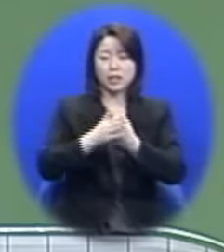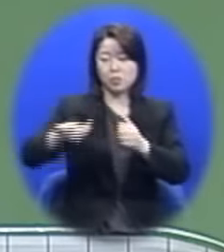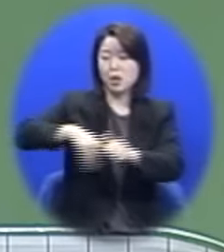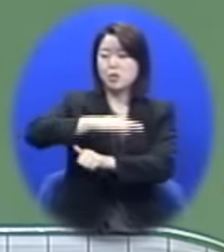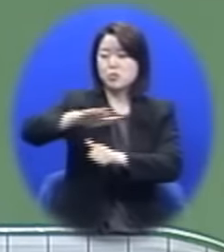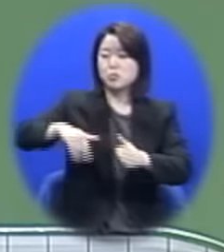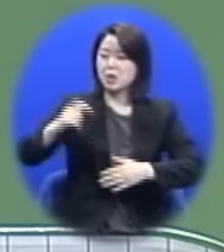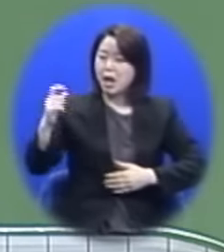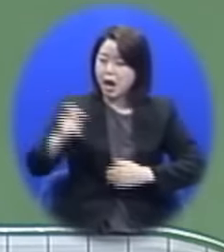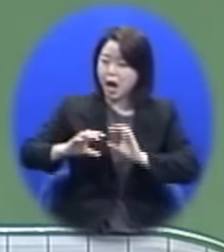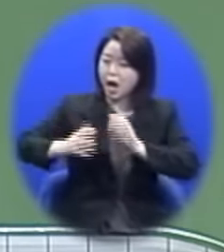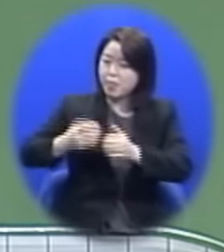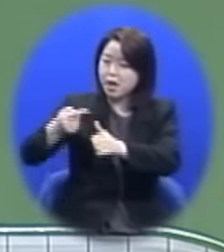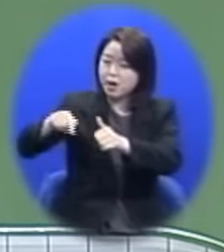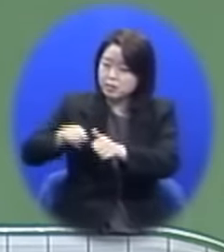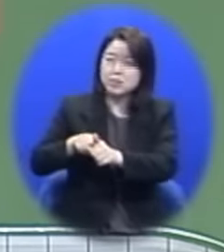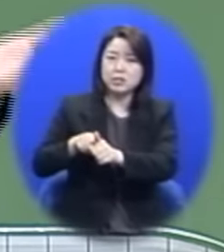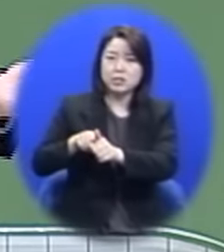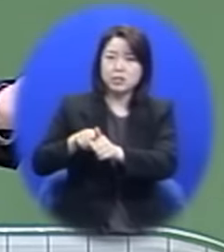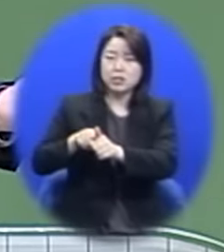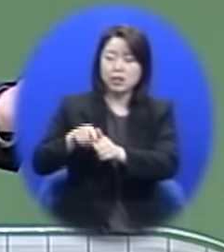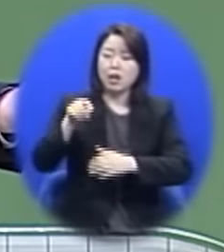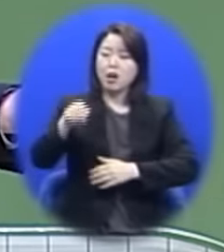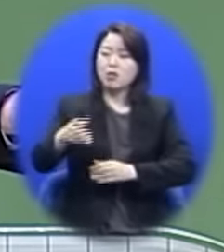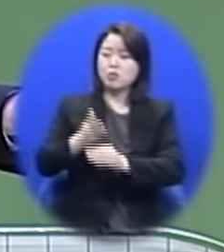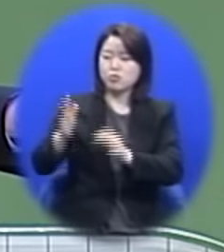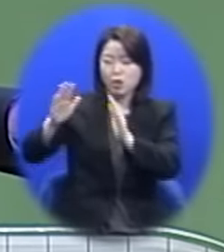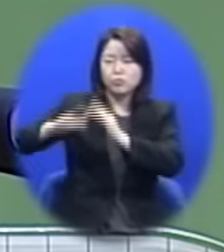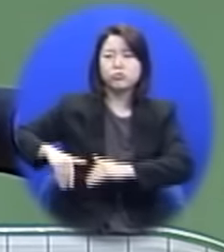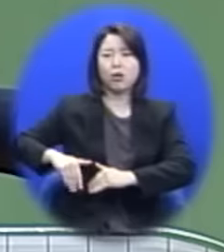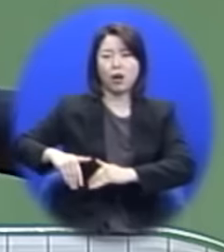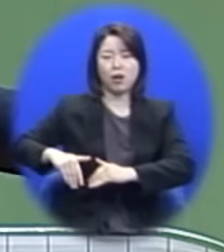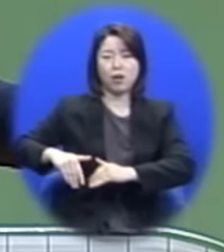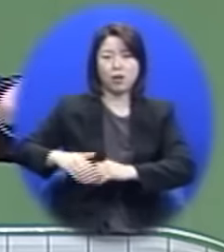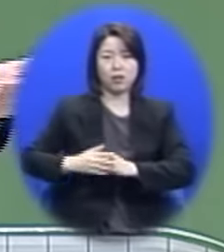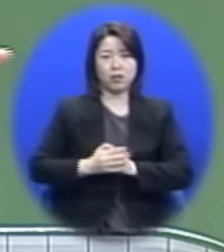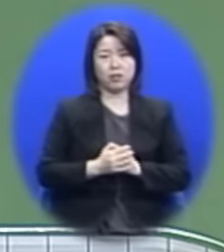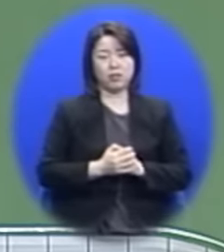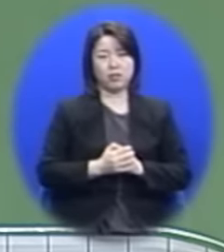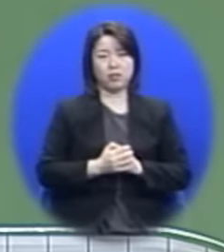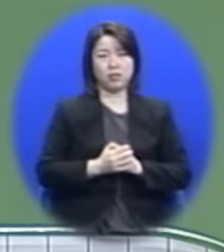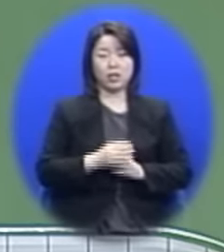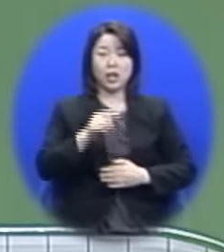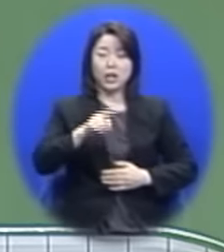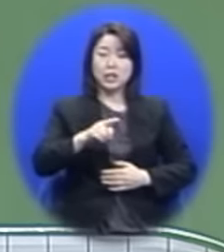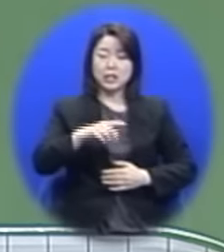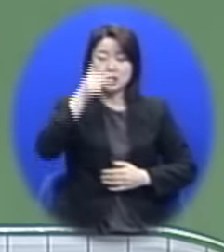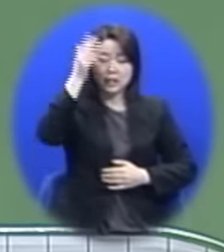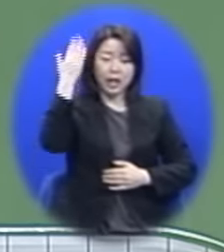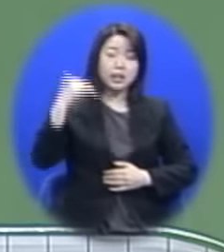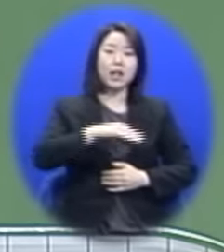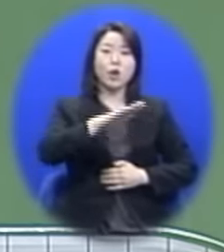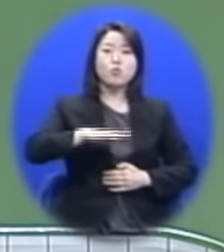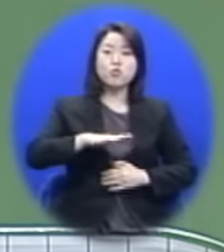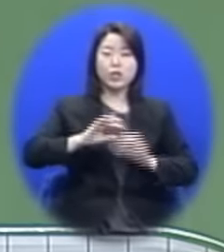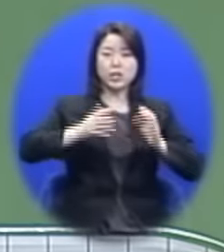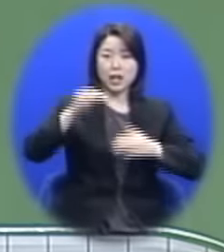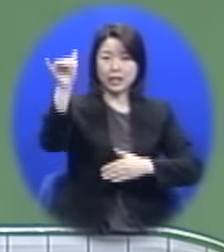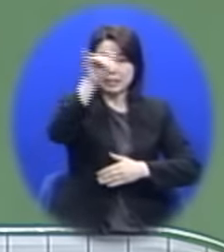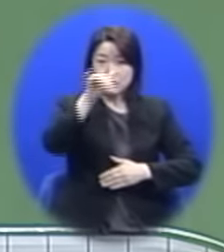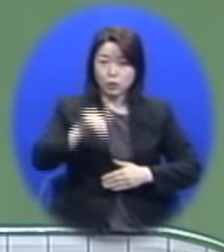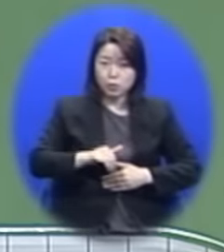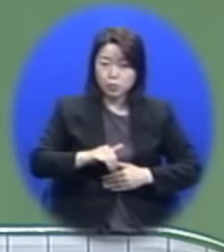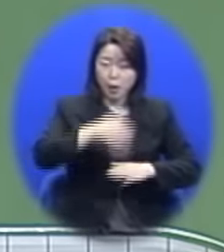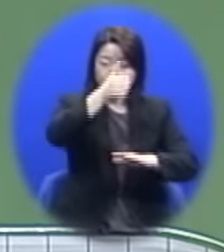강대국 의지하고 그러다가 무너진 거예요. 이 조선시대에 왜